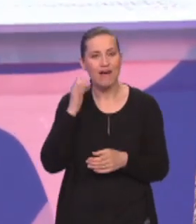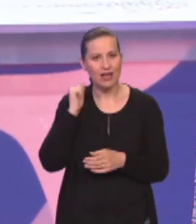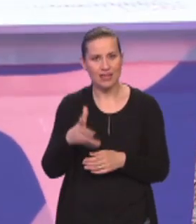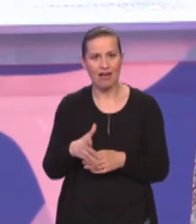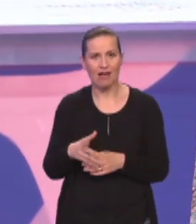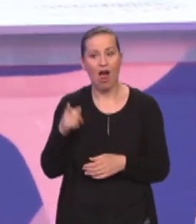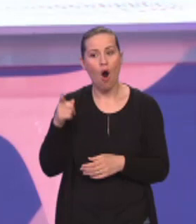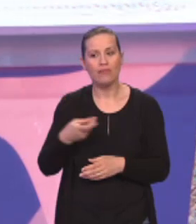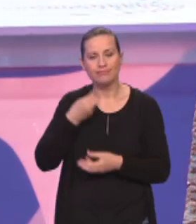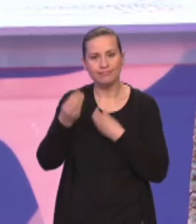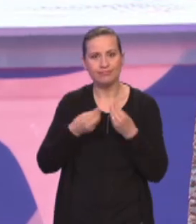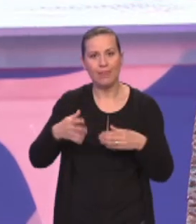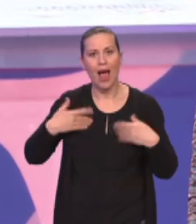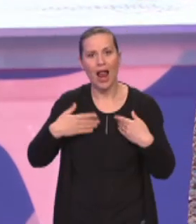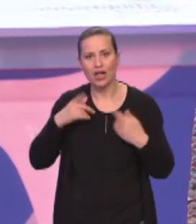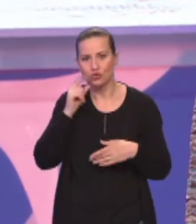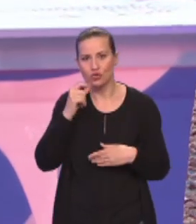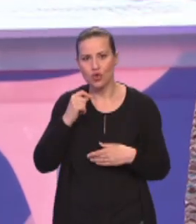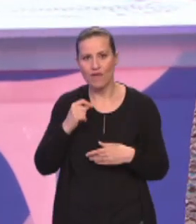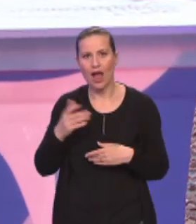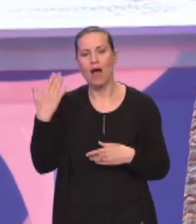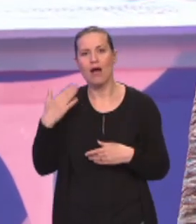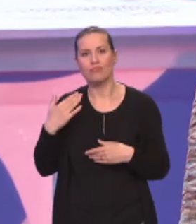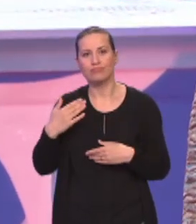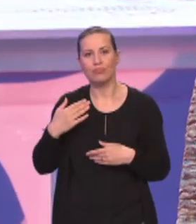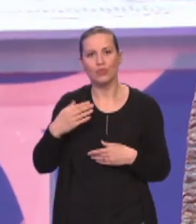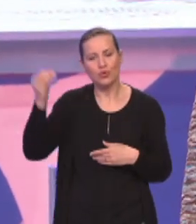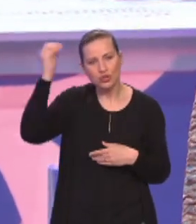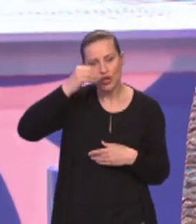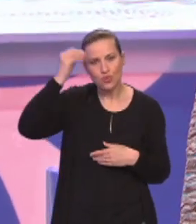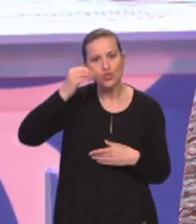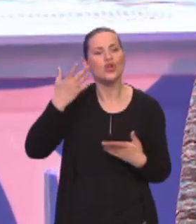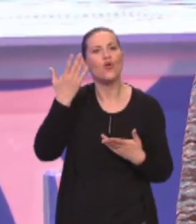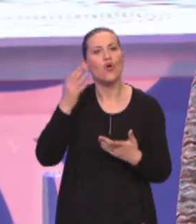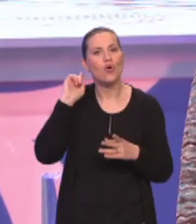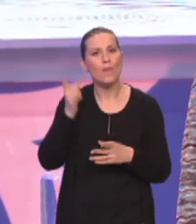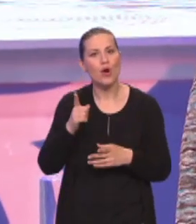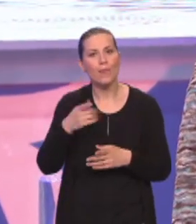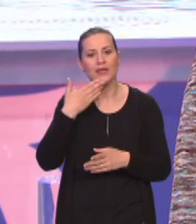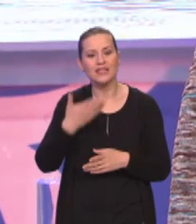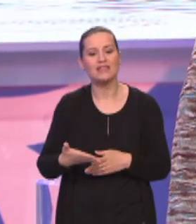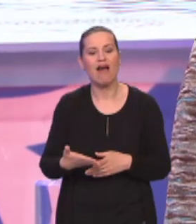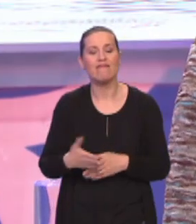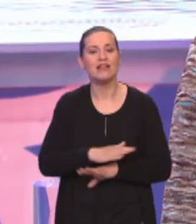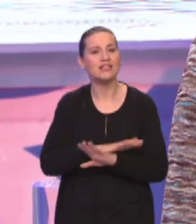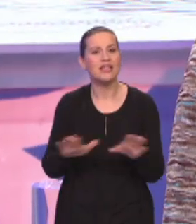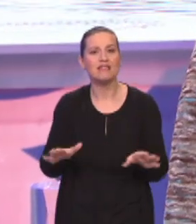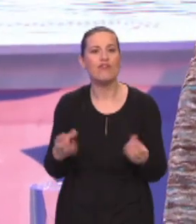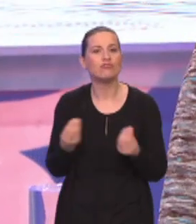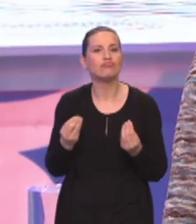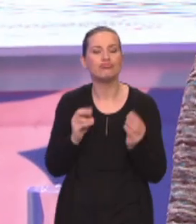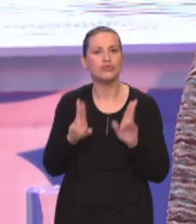neka nam ova priča ovog mladog čovjeka bude zapravo pouka koliko moramo biti zahvalni za sve što